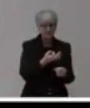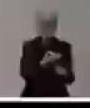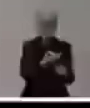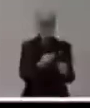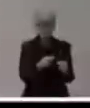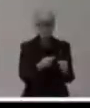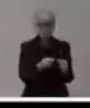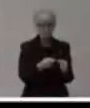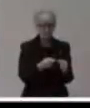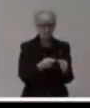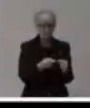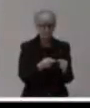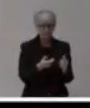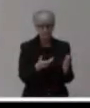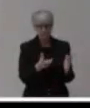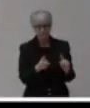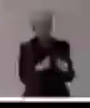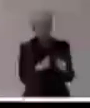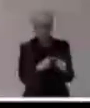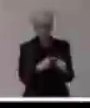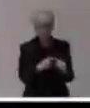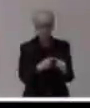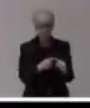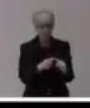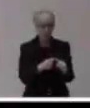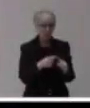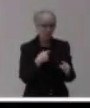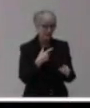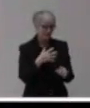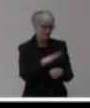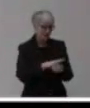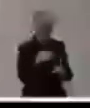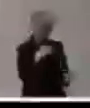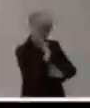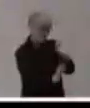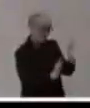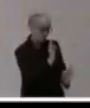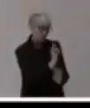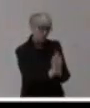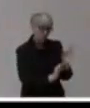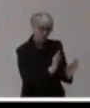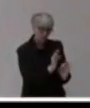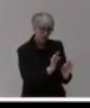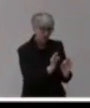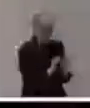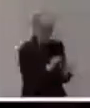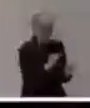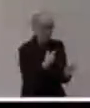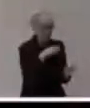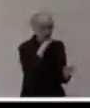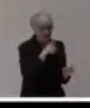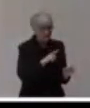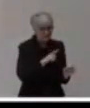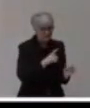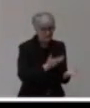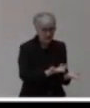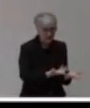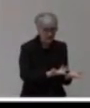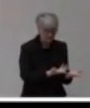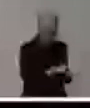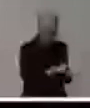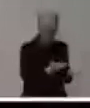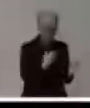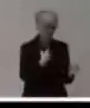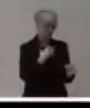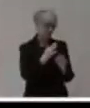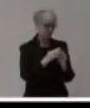più un luogo che si prende cura, una realtà che si prende cura dei propri anziani, al di là di servizi